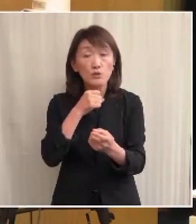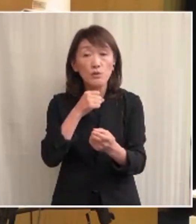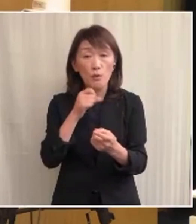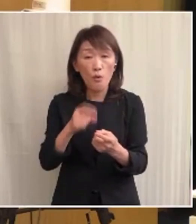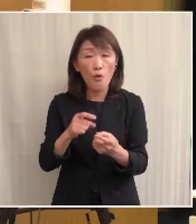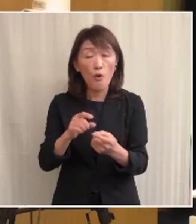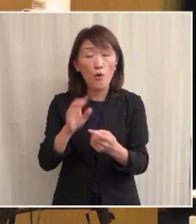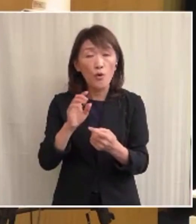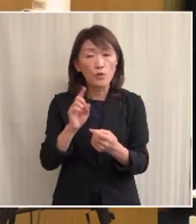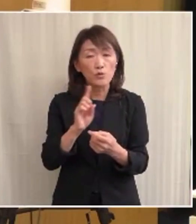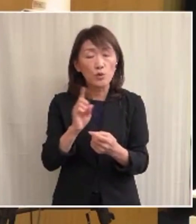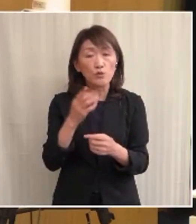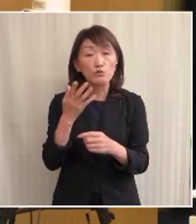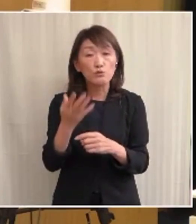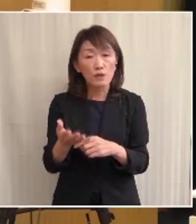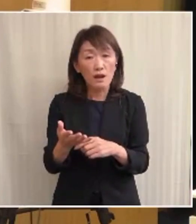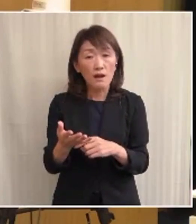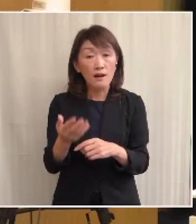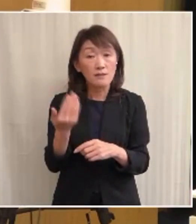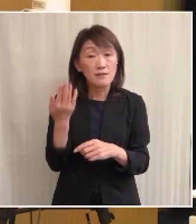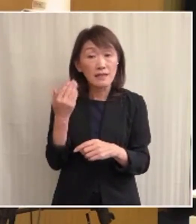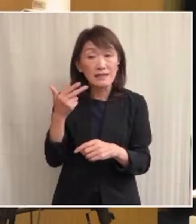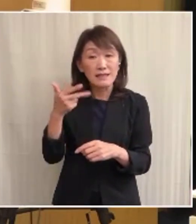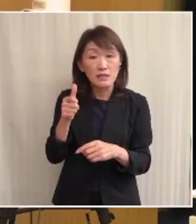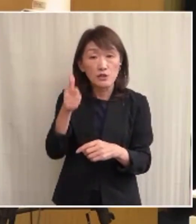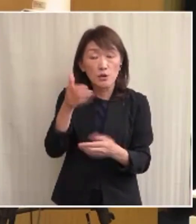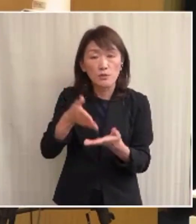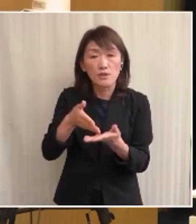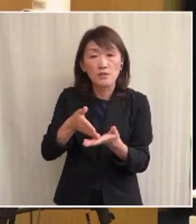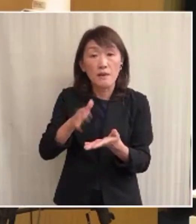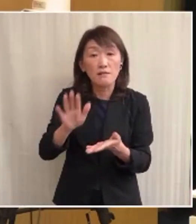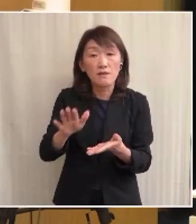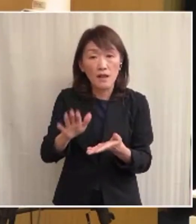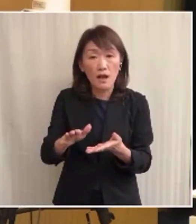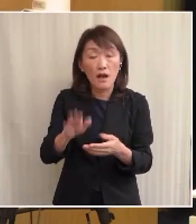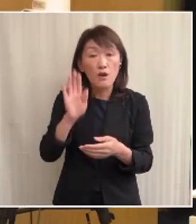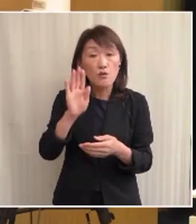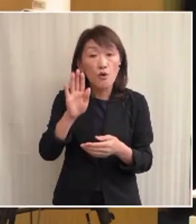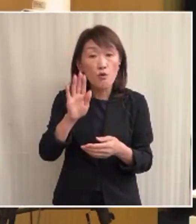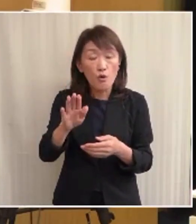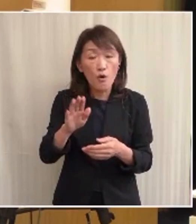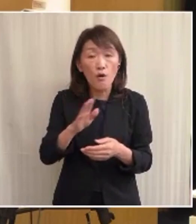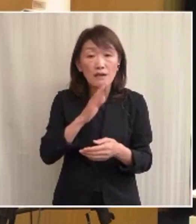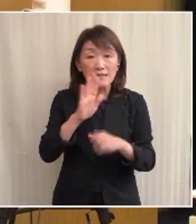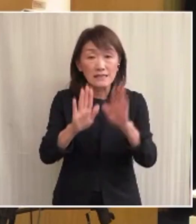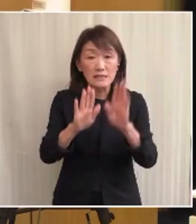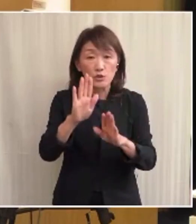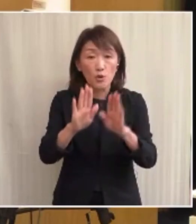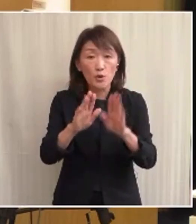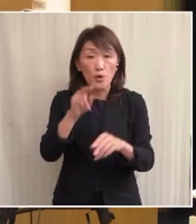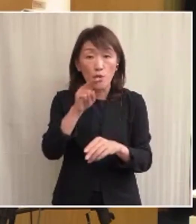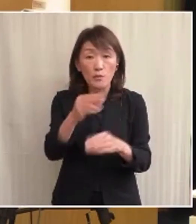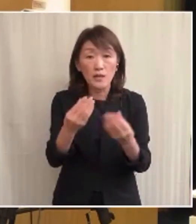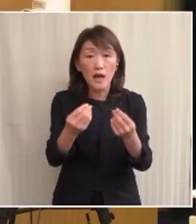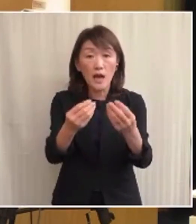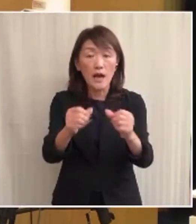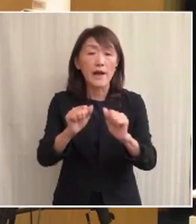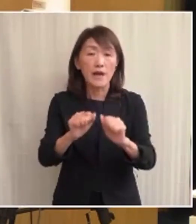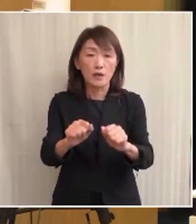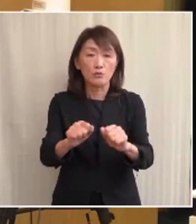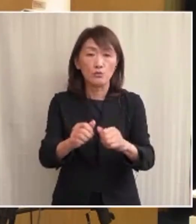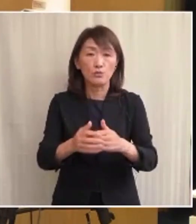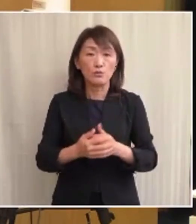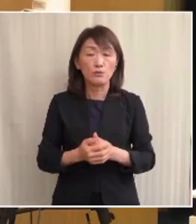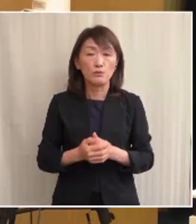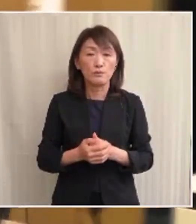長の方からもご説明ありましたけれども、そこにつきましては今後実施状況を見ながら検討していくことになろうかと思います。 以上、おっしゃって